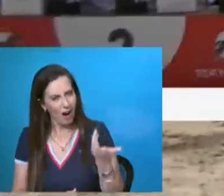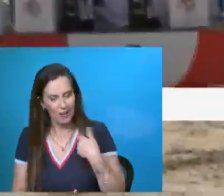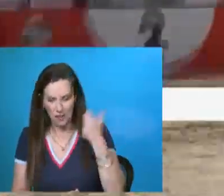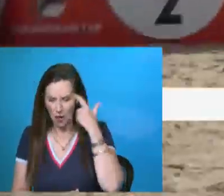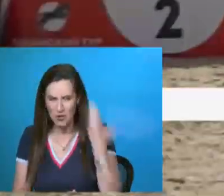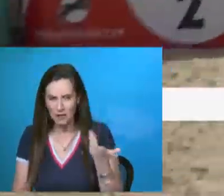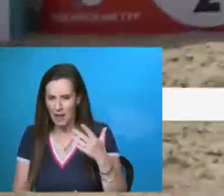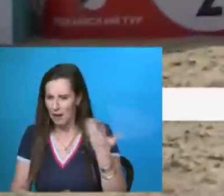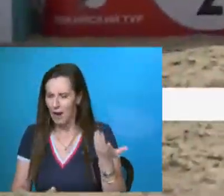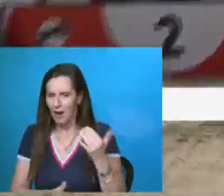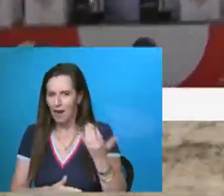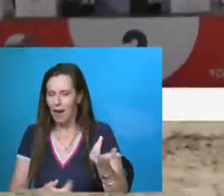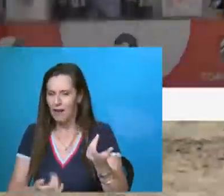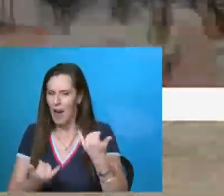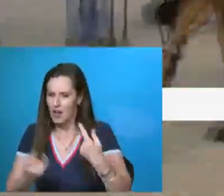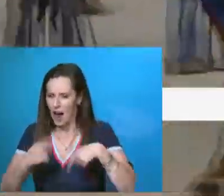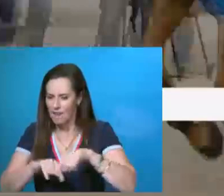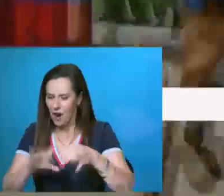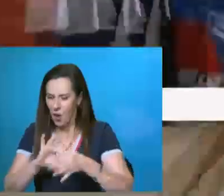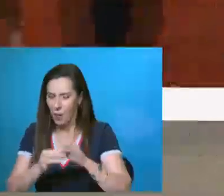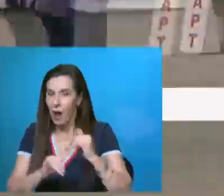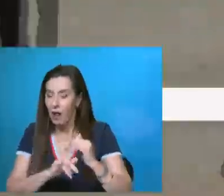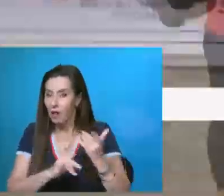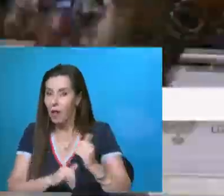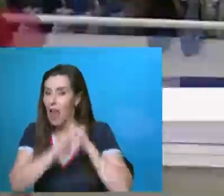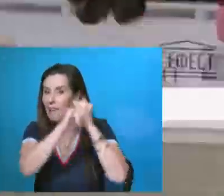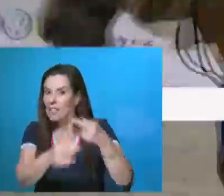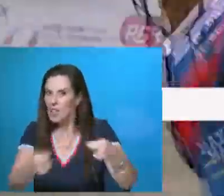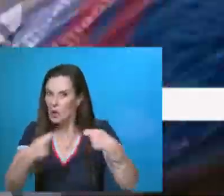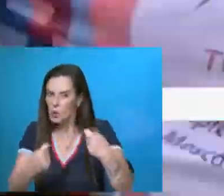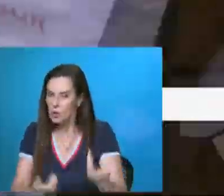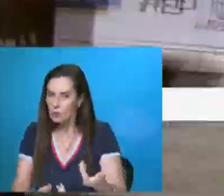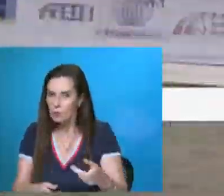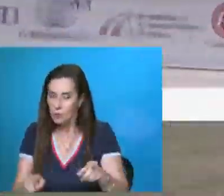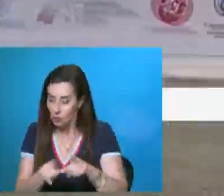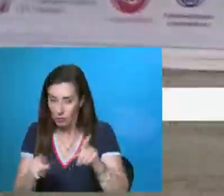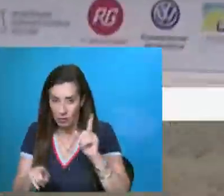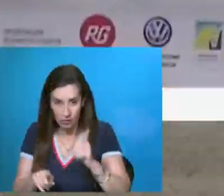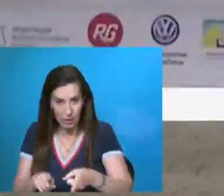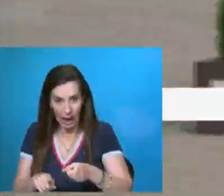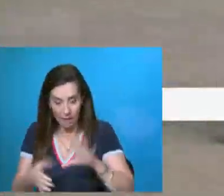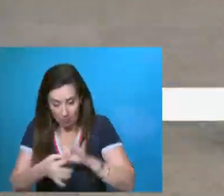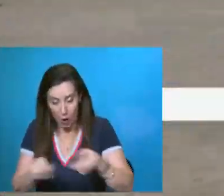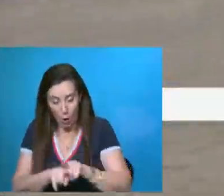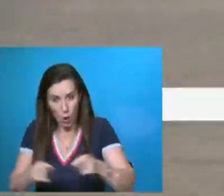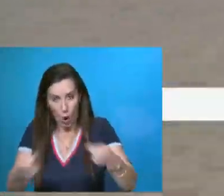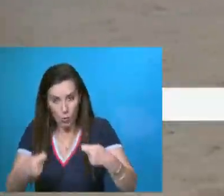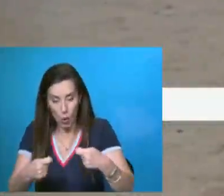של הוועד האולימפי עכשיו גם לשנע את הסוסים, הרי זה אותם סוסים בכל תחרות, כן? לכל רוכב יש את הסוס